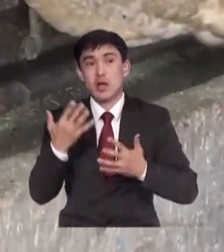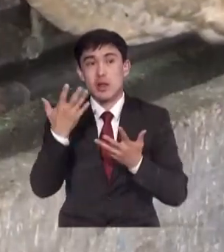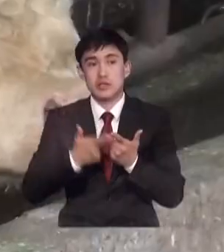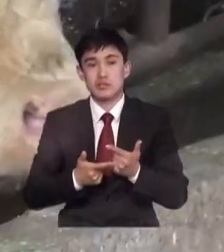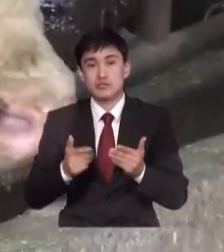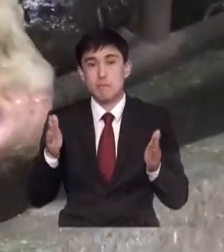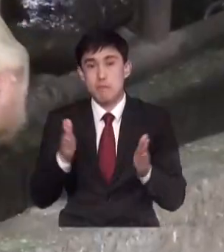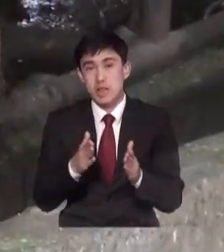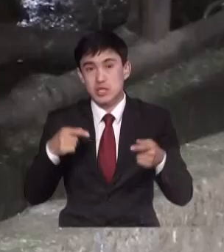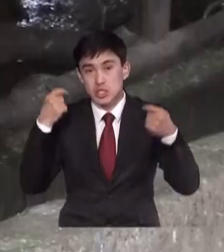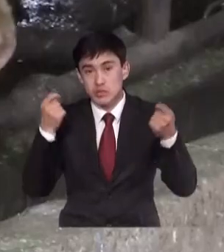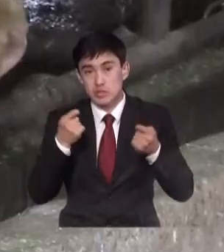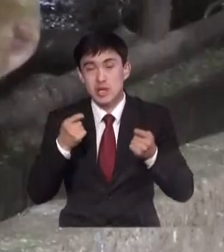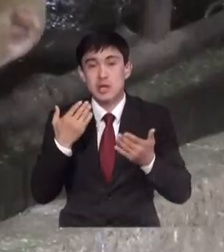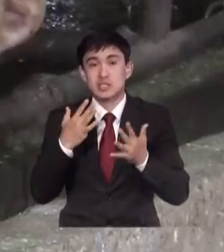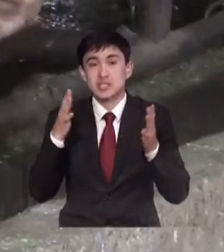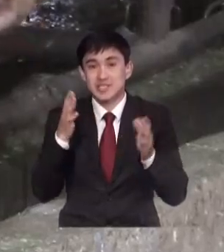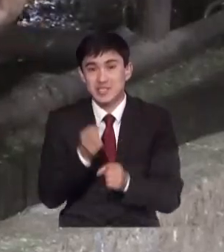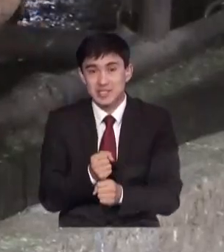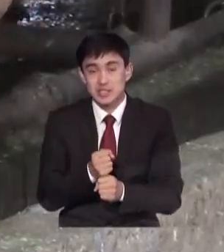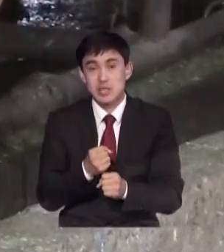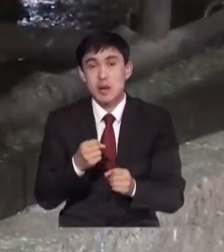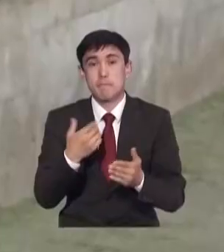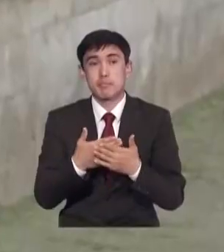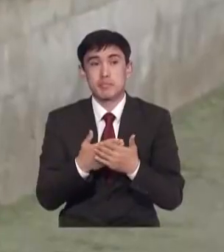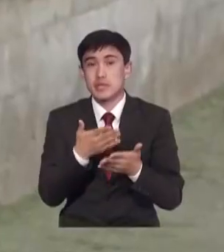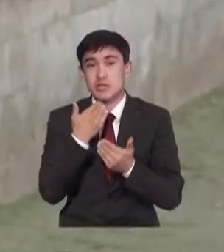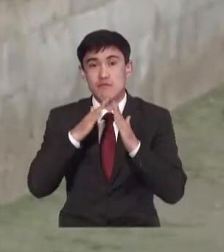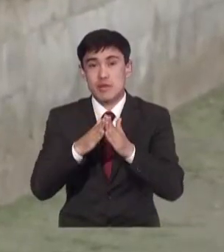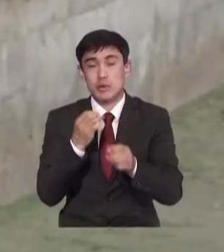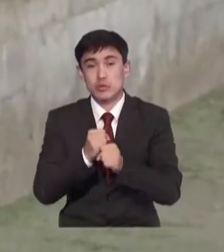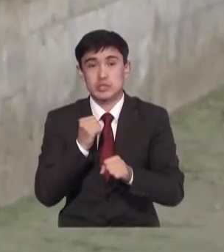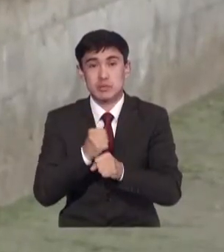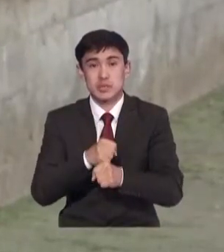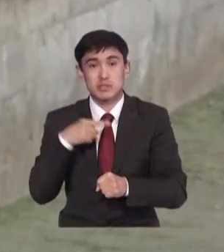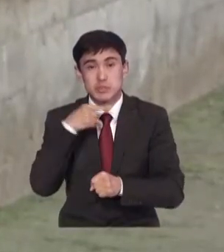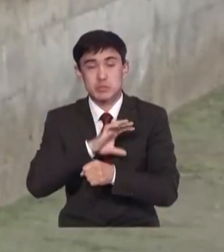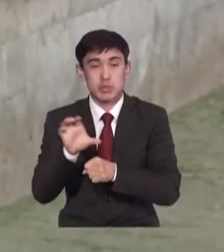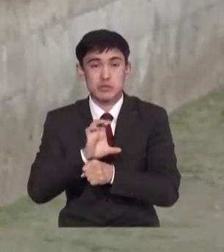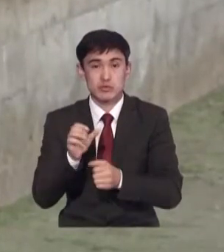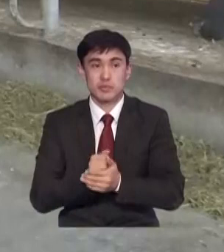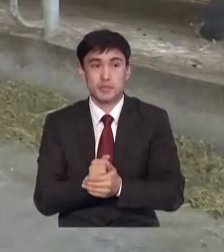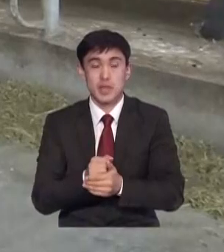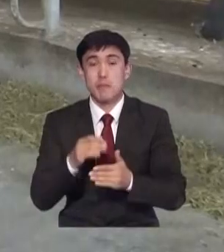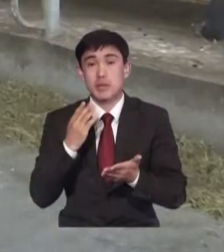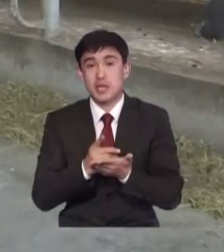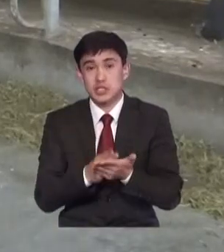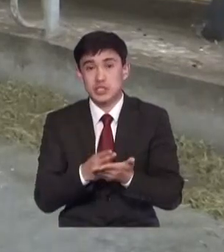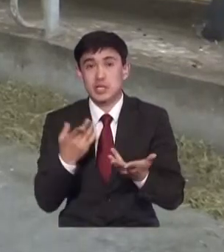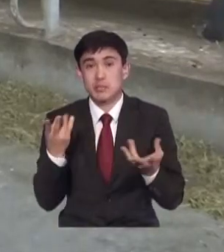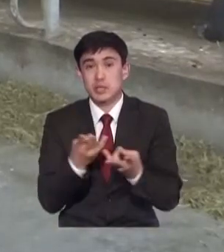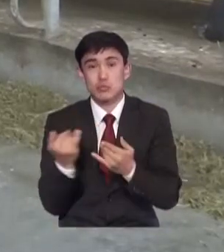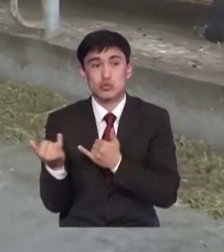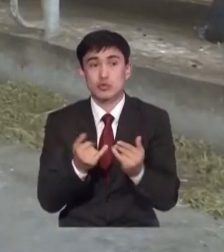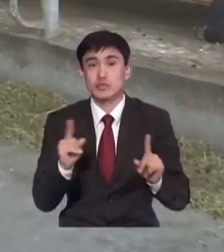количество мелкого рогатого скота значительно снизилось. Почти нет ферм, которые занимаются мясным производством. При наличии необходимых